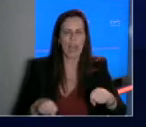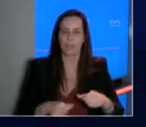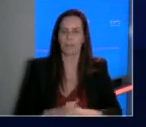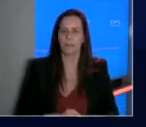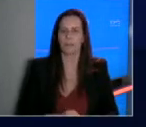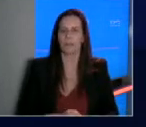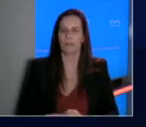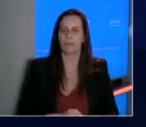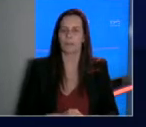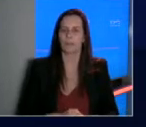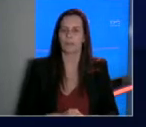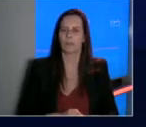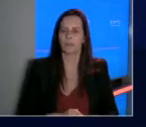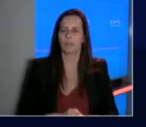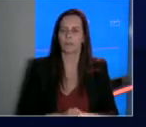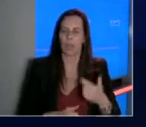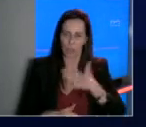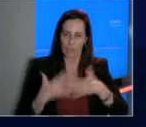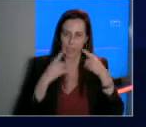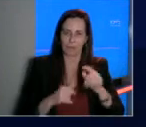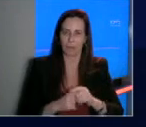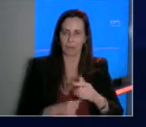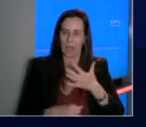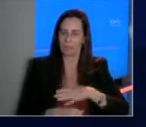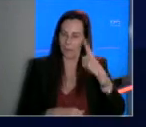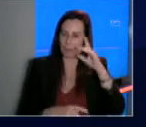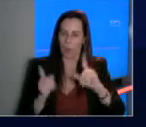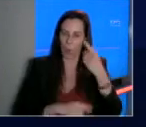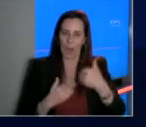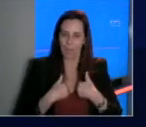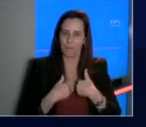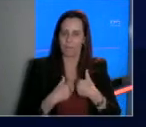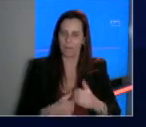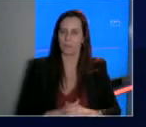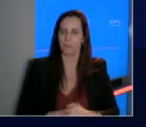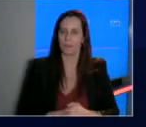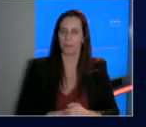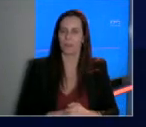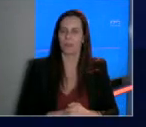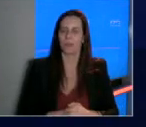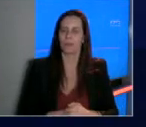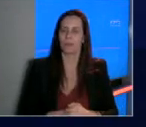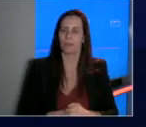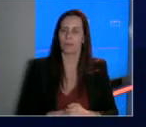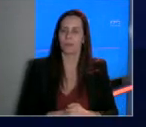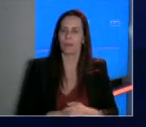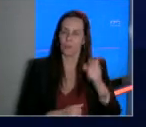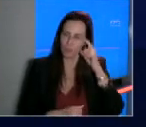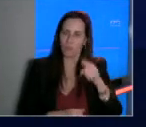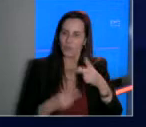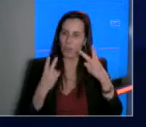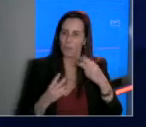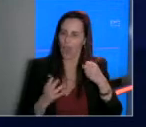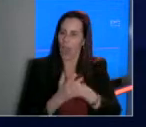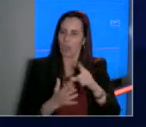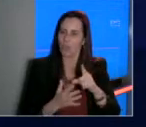זה? תני לי לספר לך, אבל רציתם לדעת מה עבר עליי. כן, כן. ספרתי לכם מה קורה. אבל אני חושב שזה כדאי לכם, עד